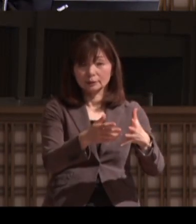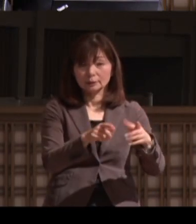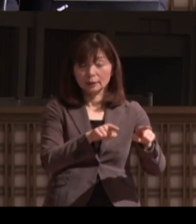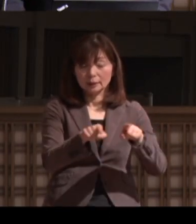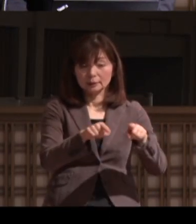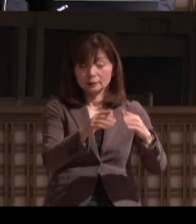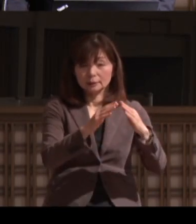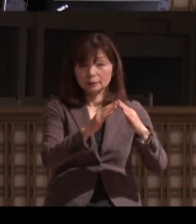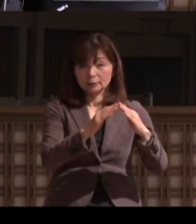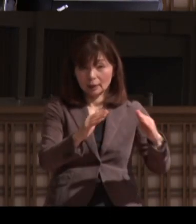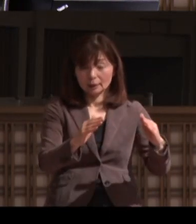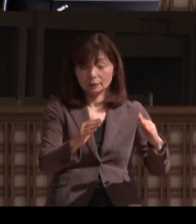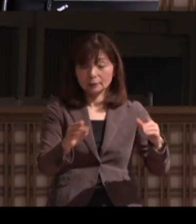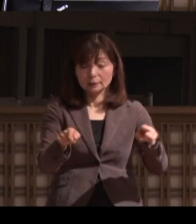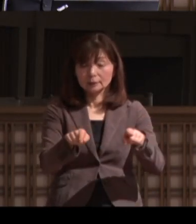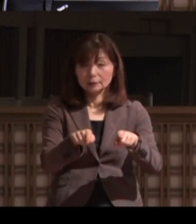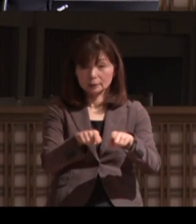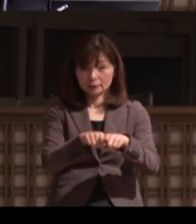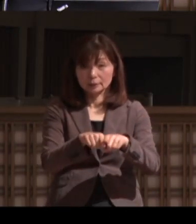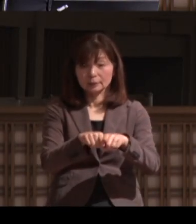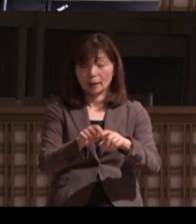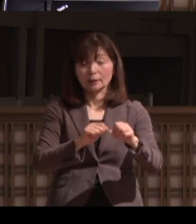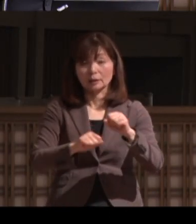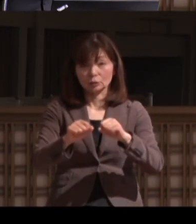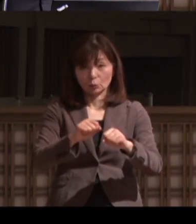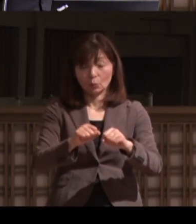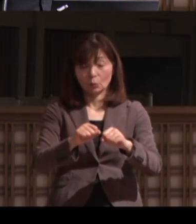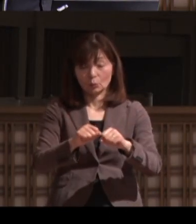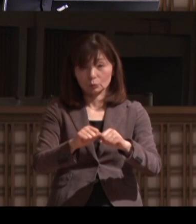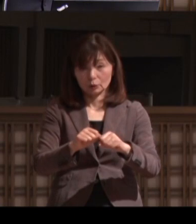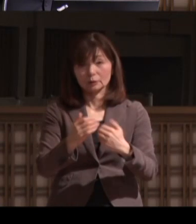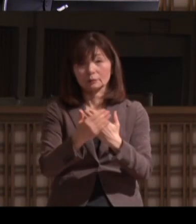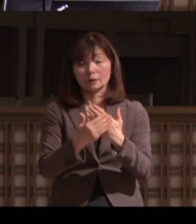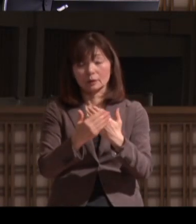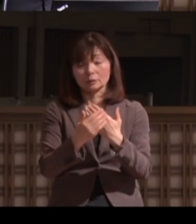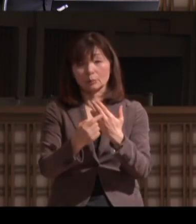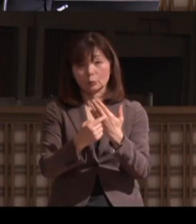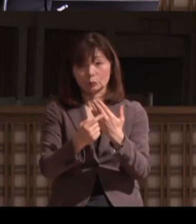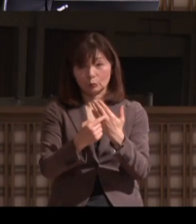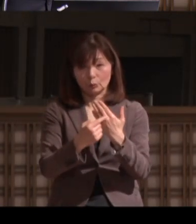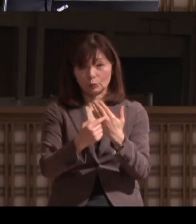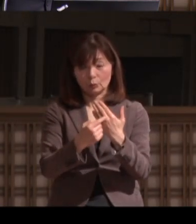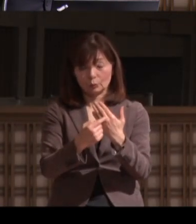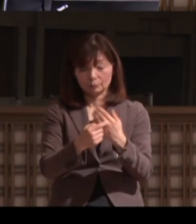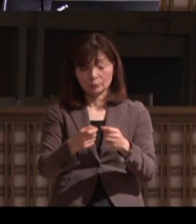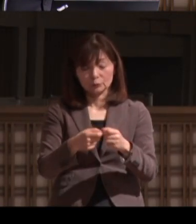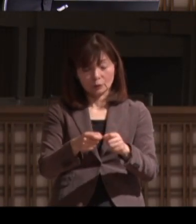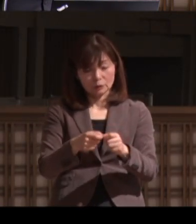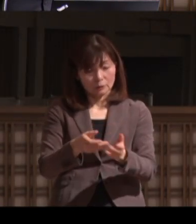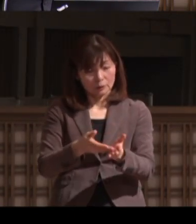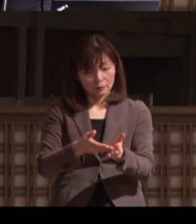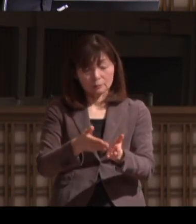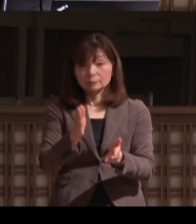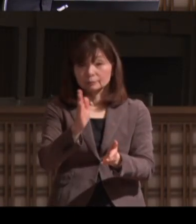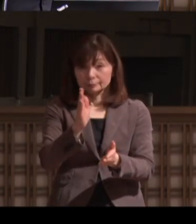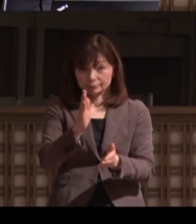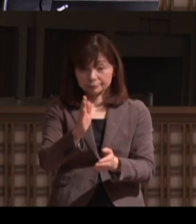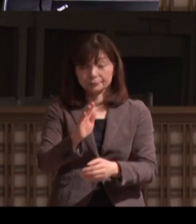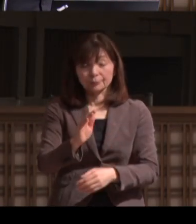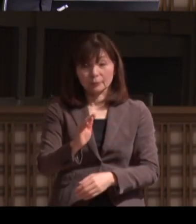活動されるというところだだと思いますえこれ以上詳しくはま申し上げないんですけども